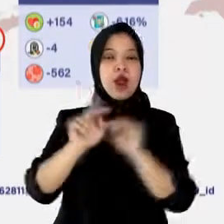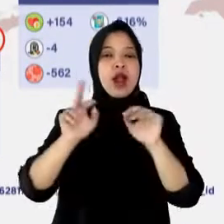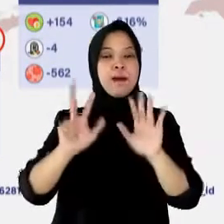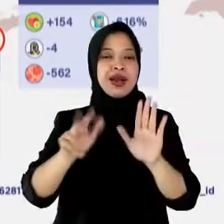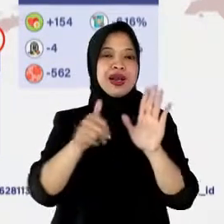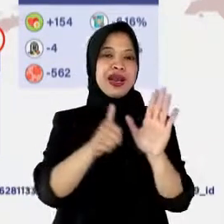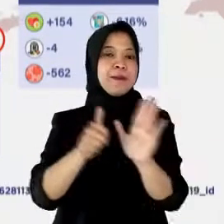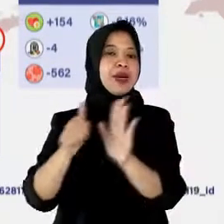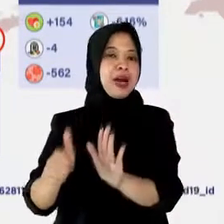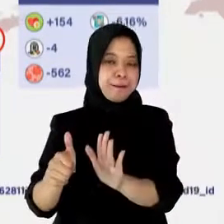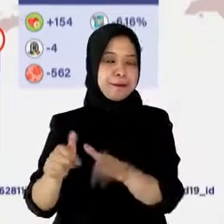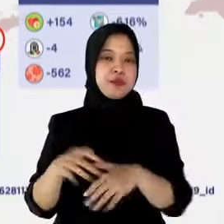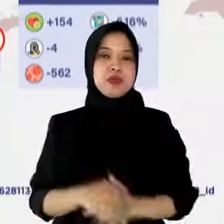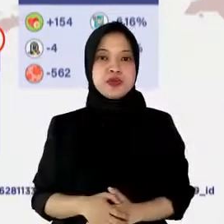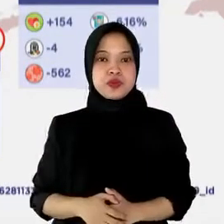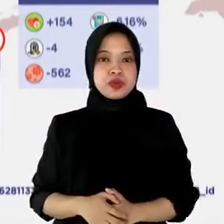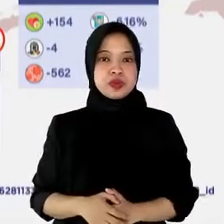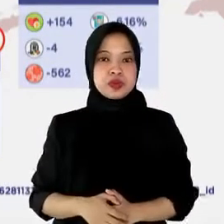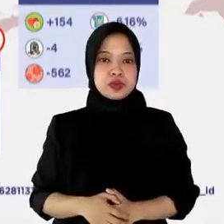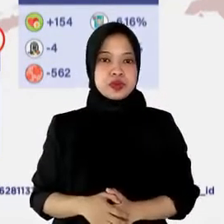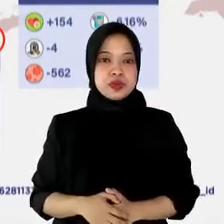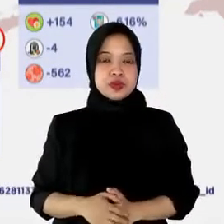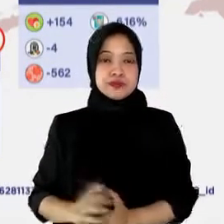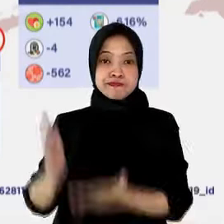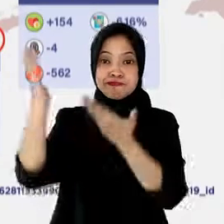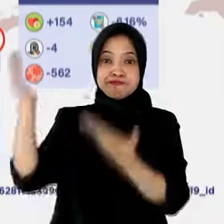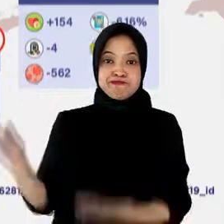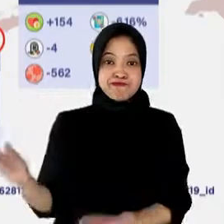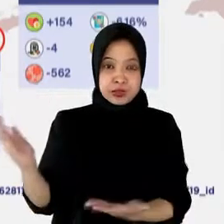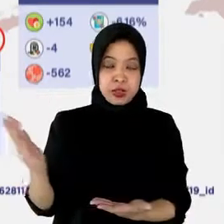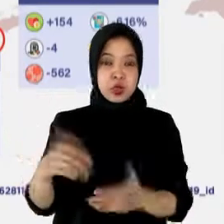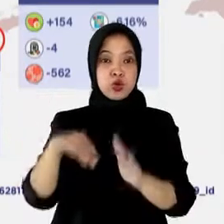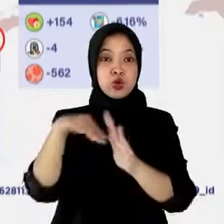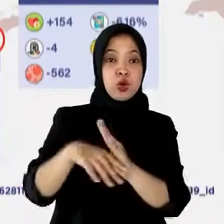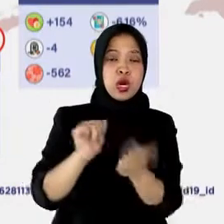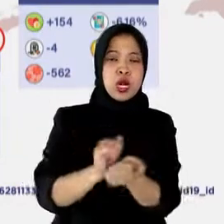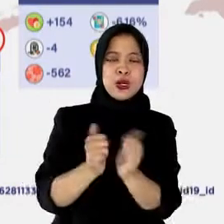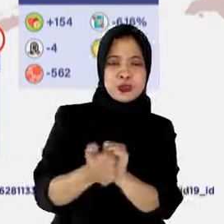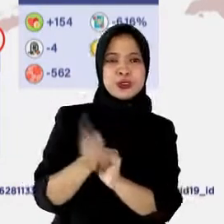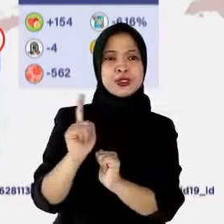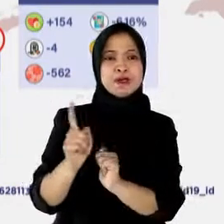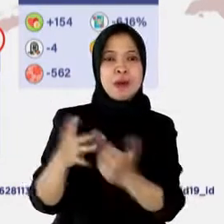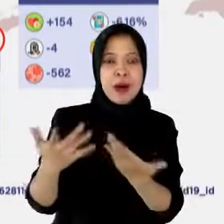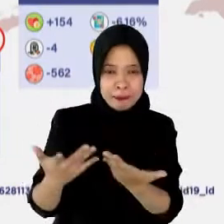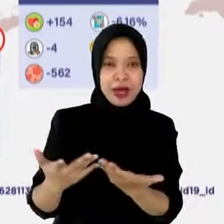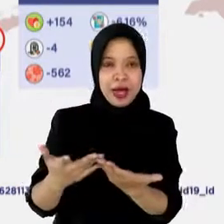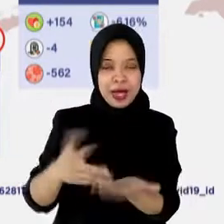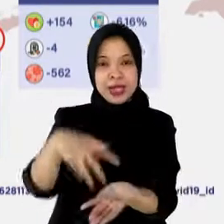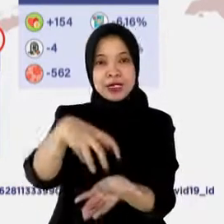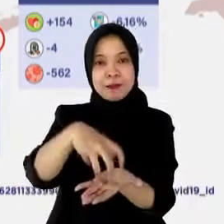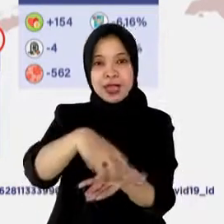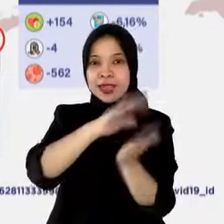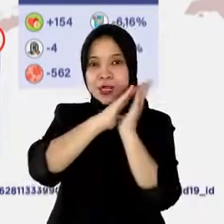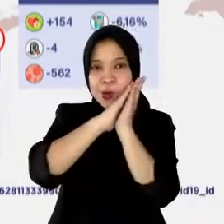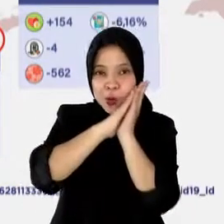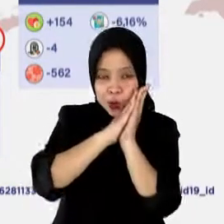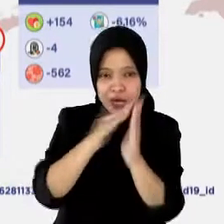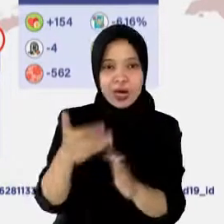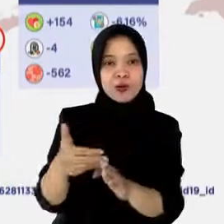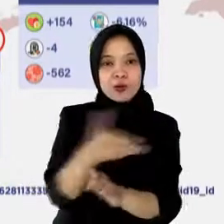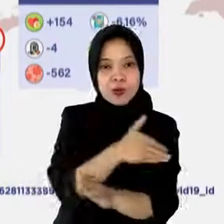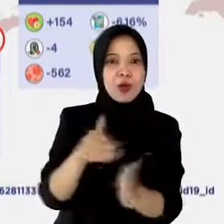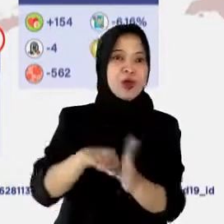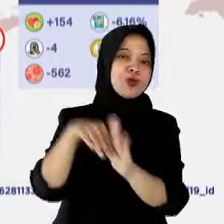2866 kasus penurunan kasus positif ini juga diiringi dengan penurunan positif feathered dari